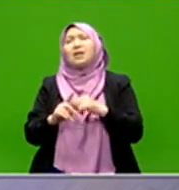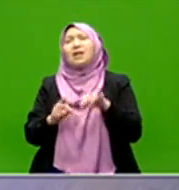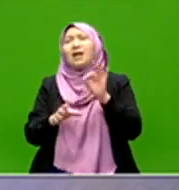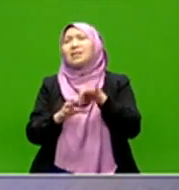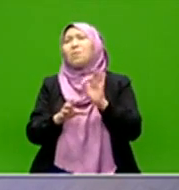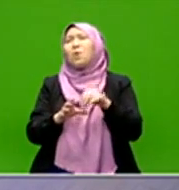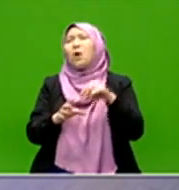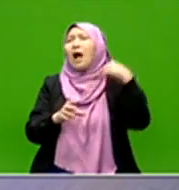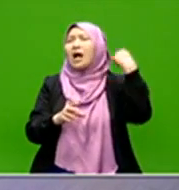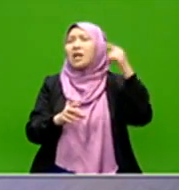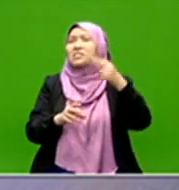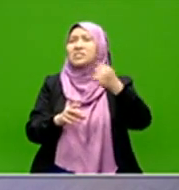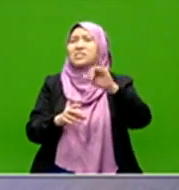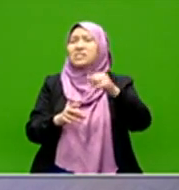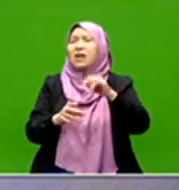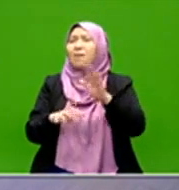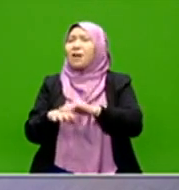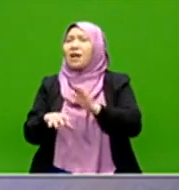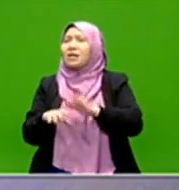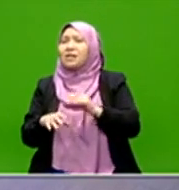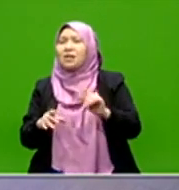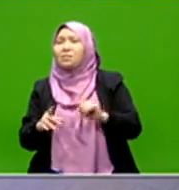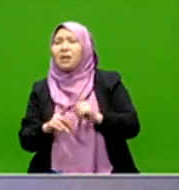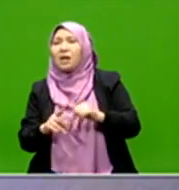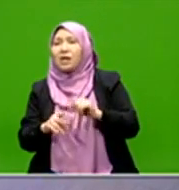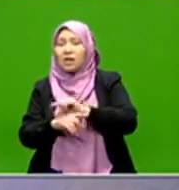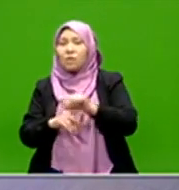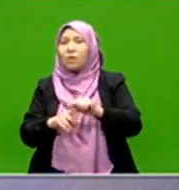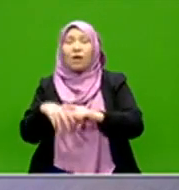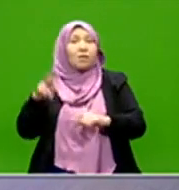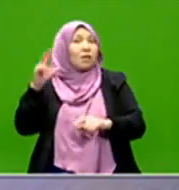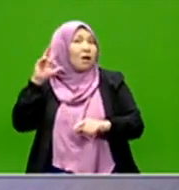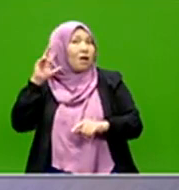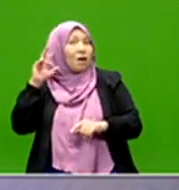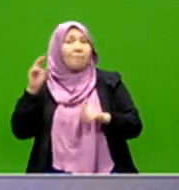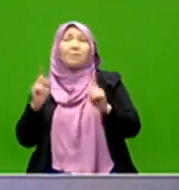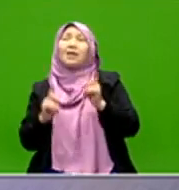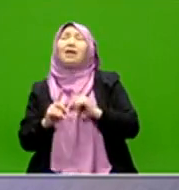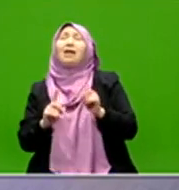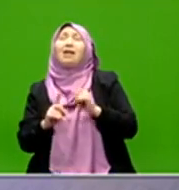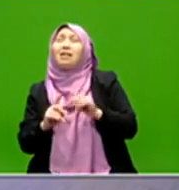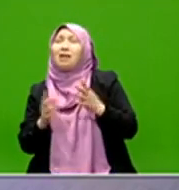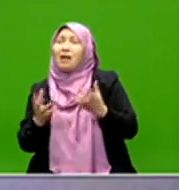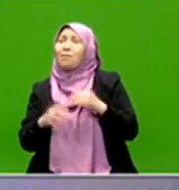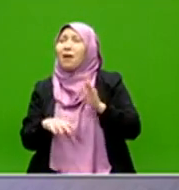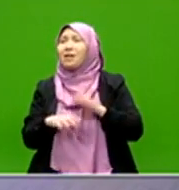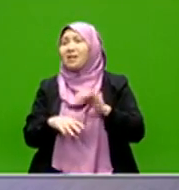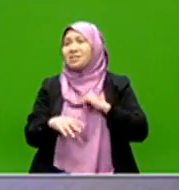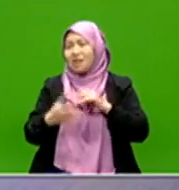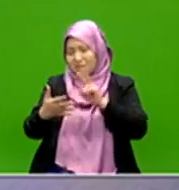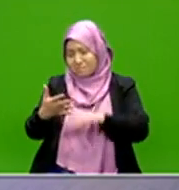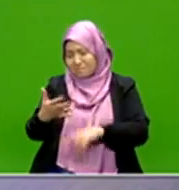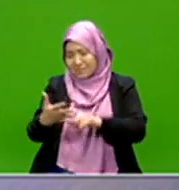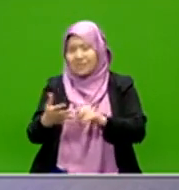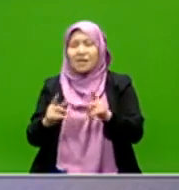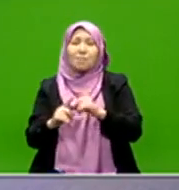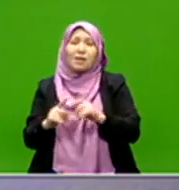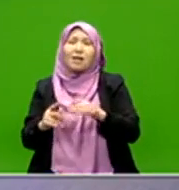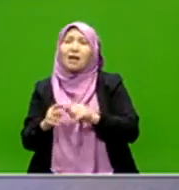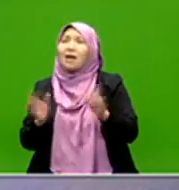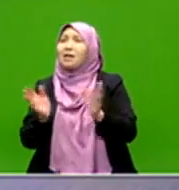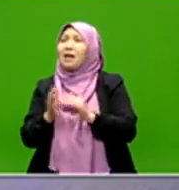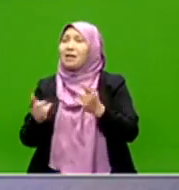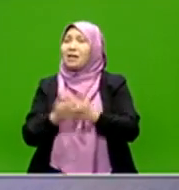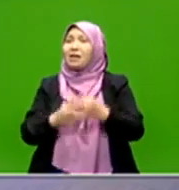panggil kan. Itu istilahnya wa'adzin. Dia gunakan telinganya, bilalah tabung haji nak panggil saya kan. Bilalah berita daripada